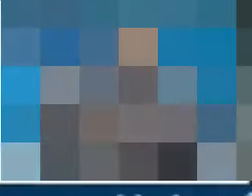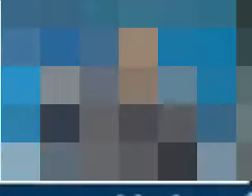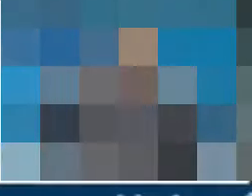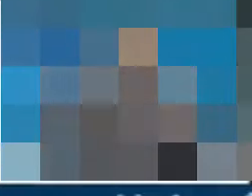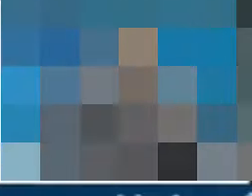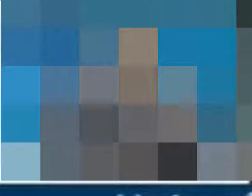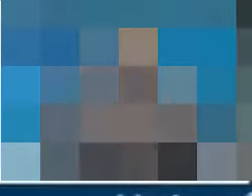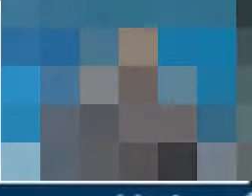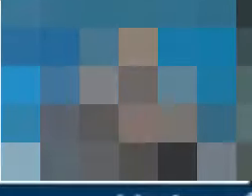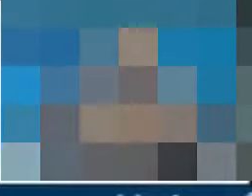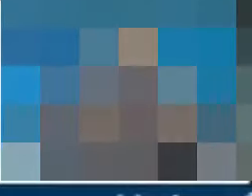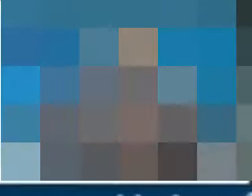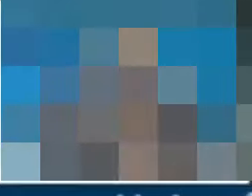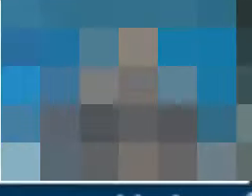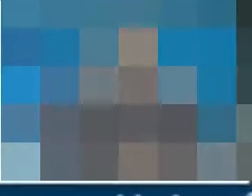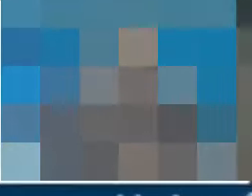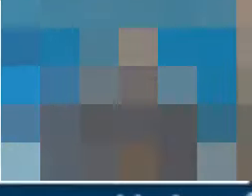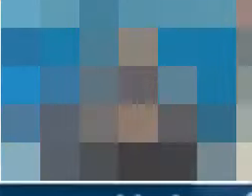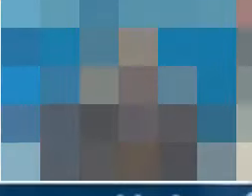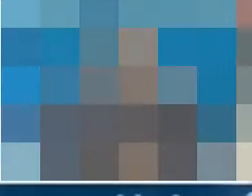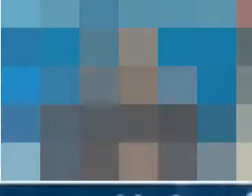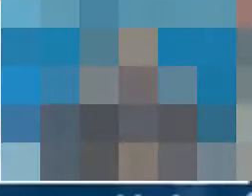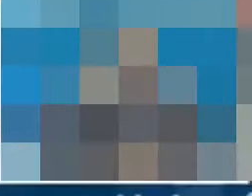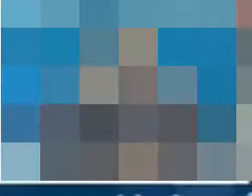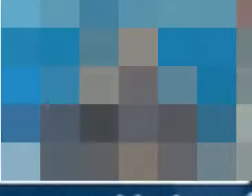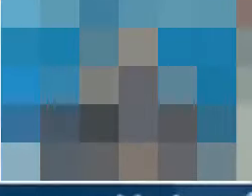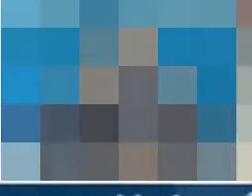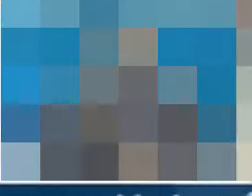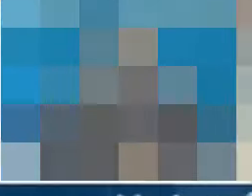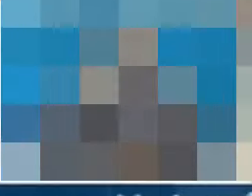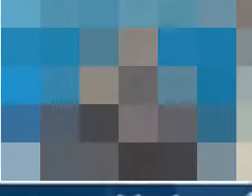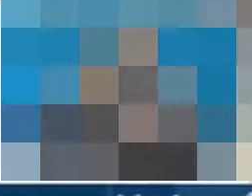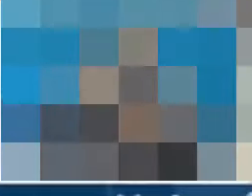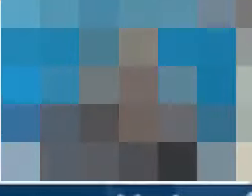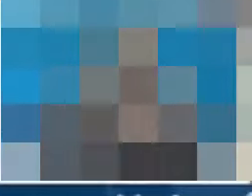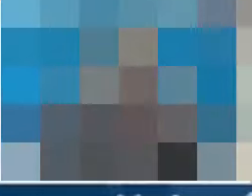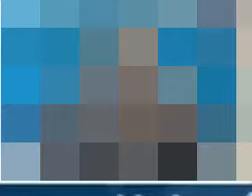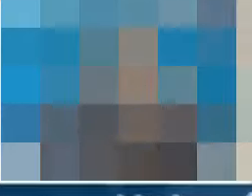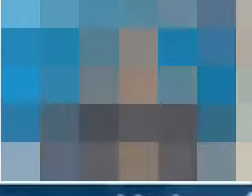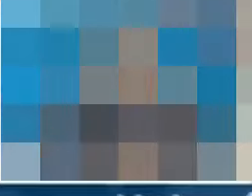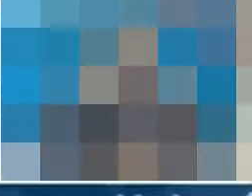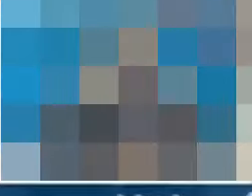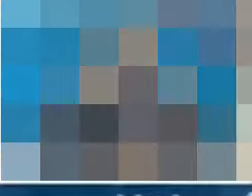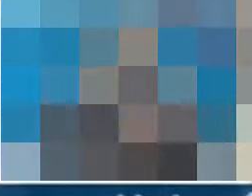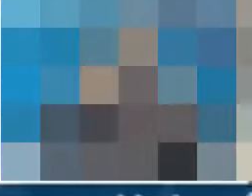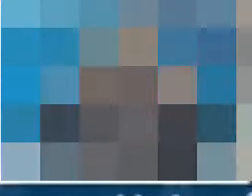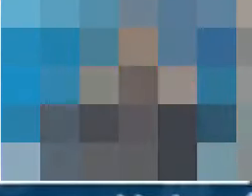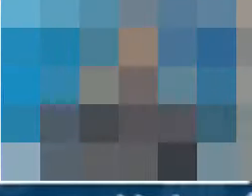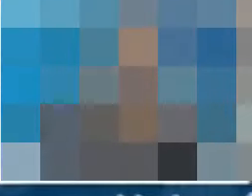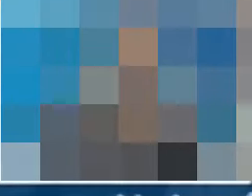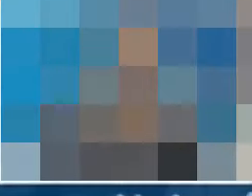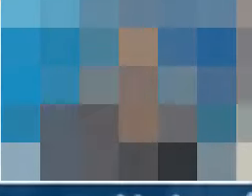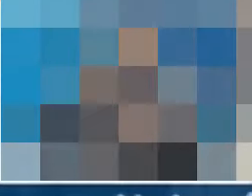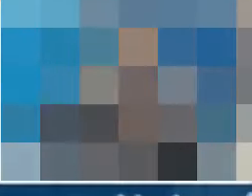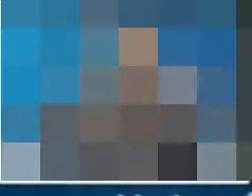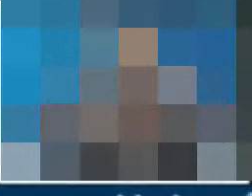واكدت الصحه الفلسطينيه استشهاد 124 شخصا واصابه 210 اخرين اثر